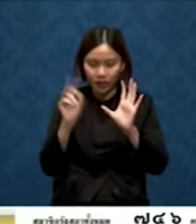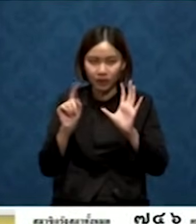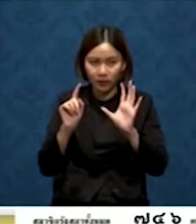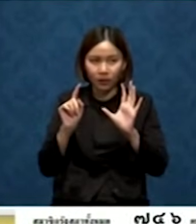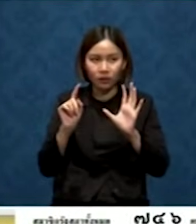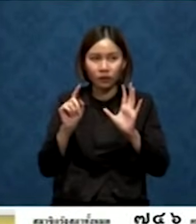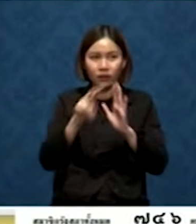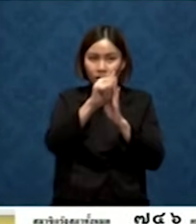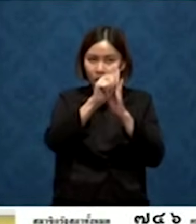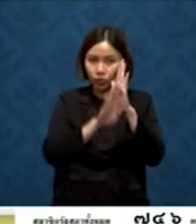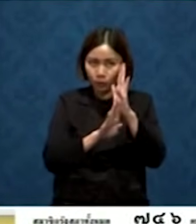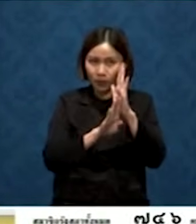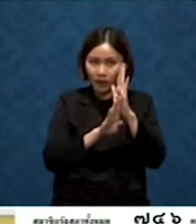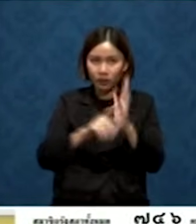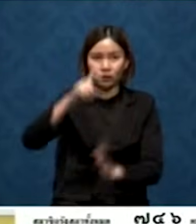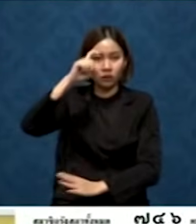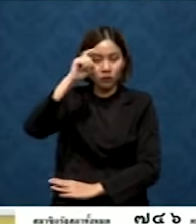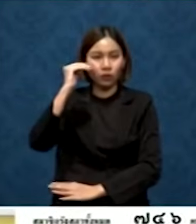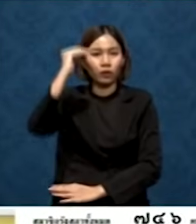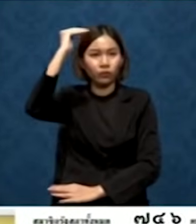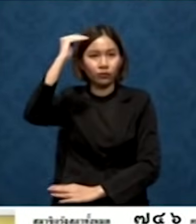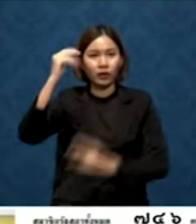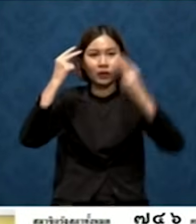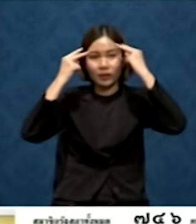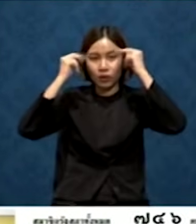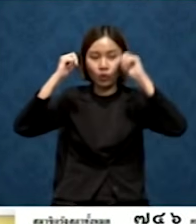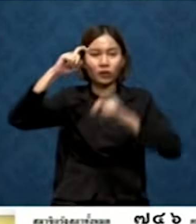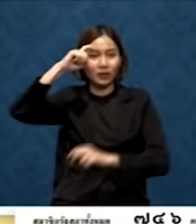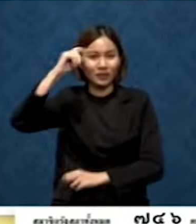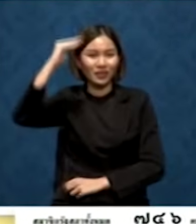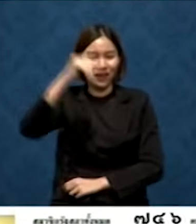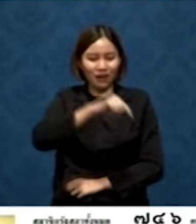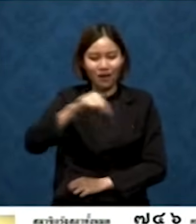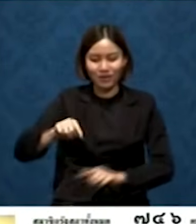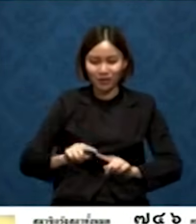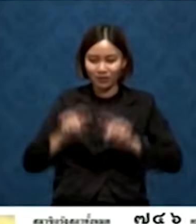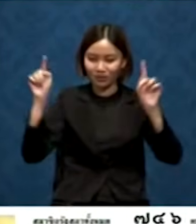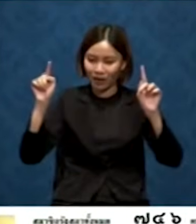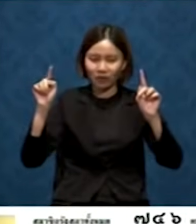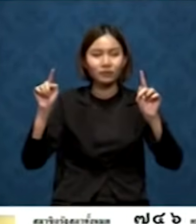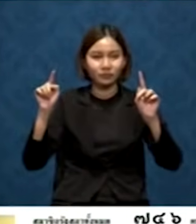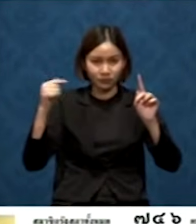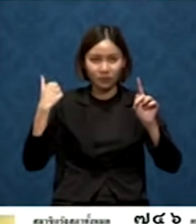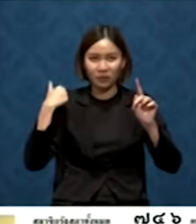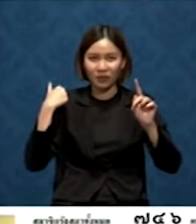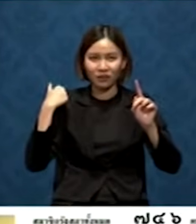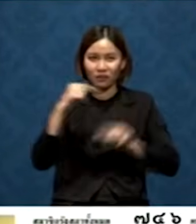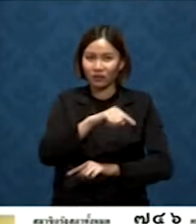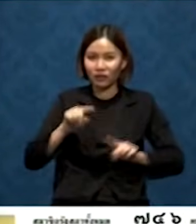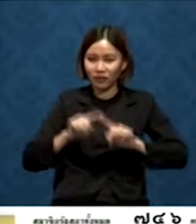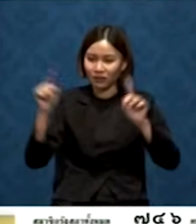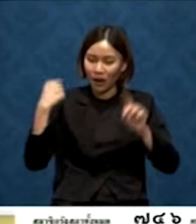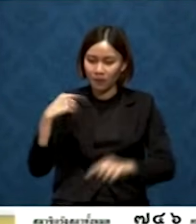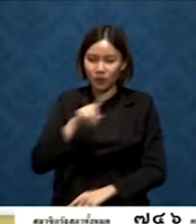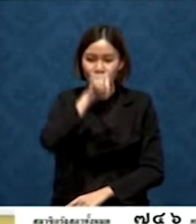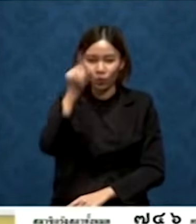จุดยืนแล้วนโยบายของนายเศรษฐากับนายกเศรษฐานั้นมีความแตกต่างกันราวฟ้ากับเหวแต่อย่างน้อย 4คำถาม